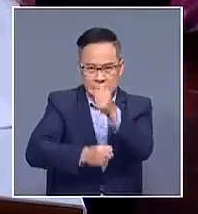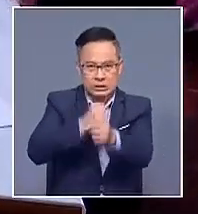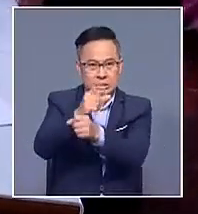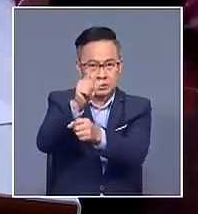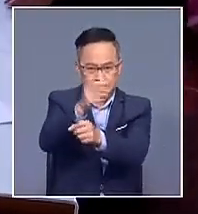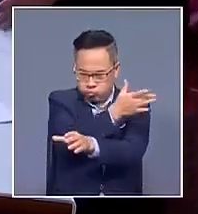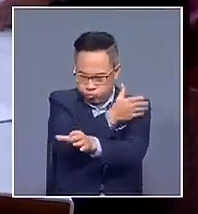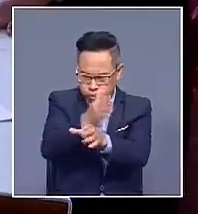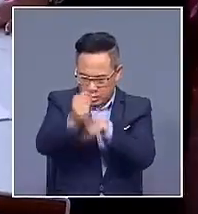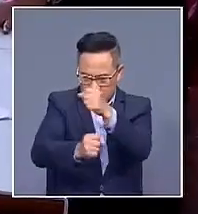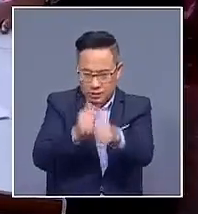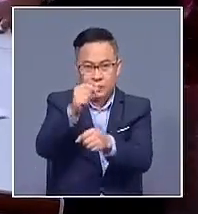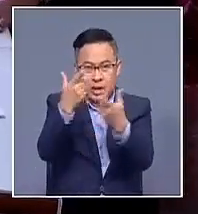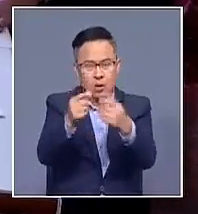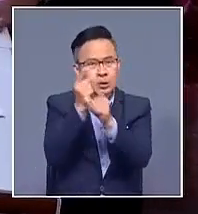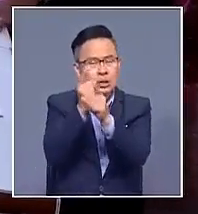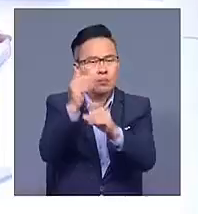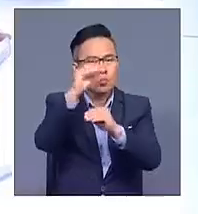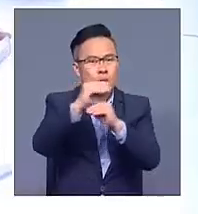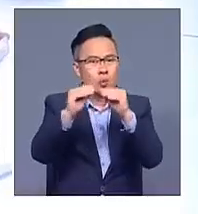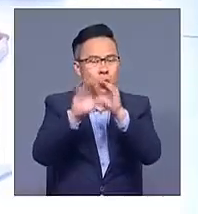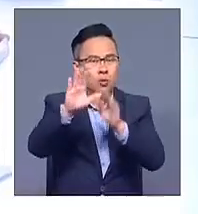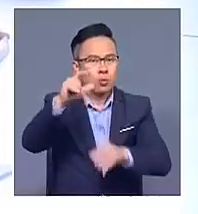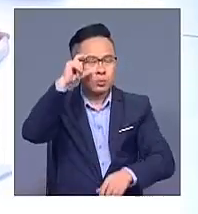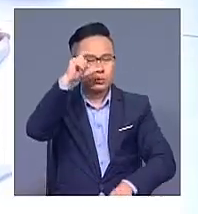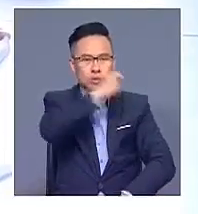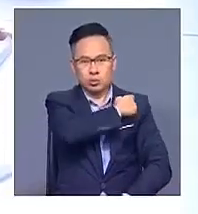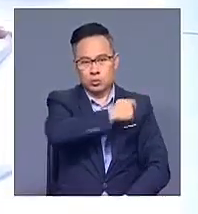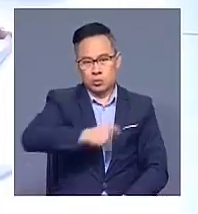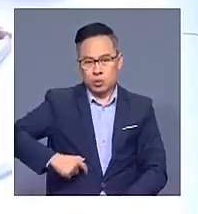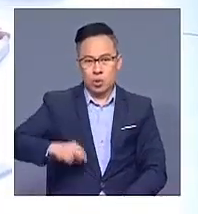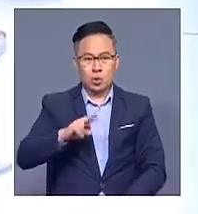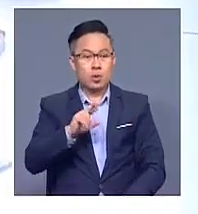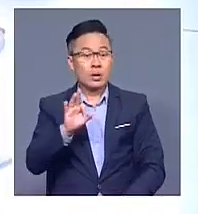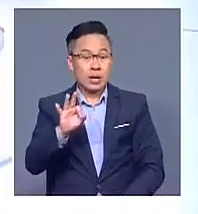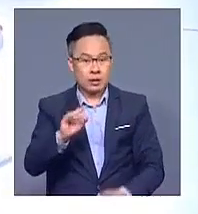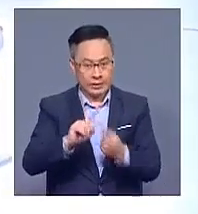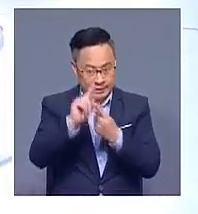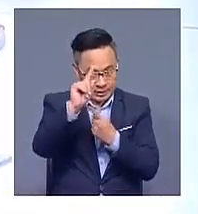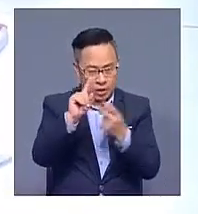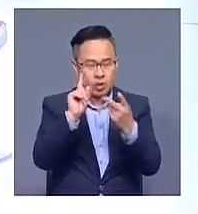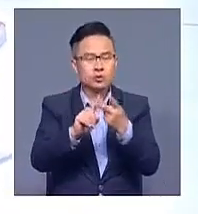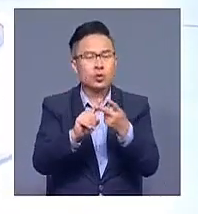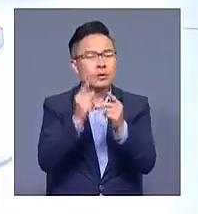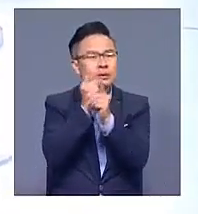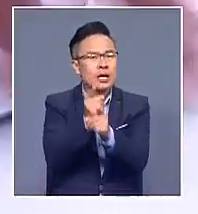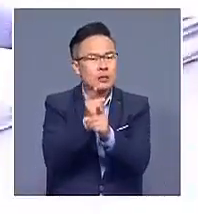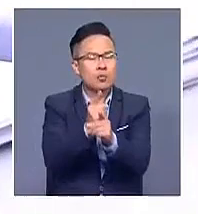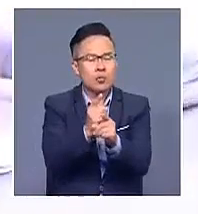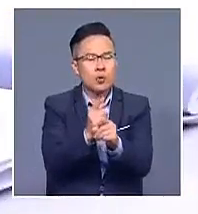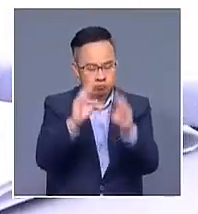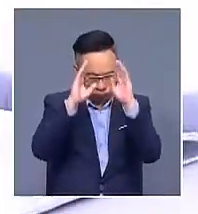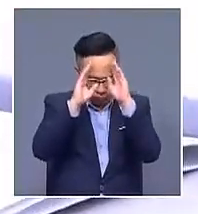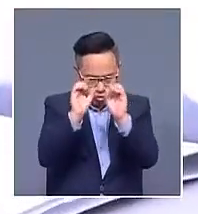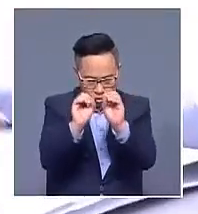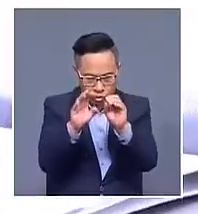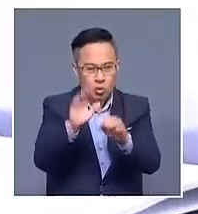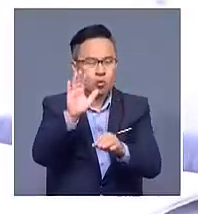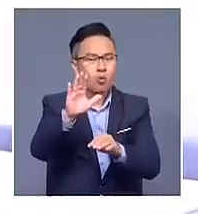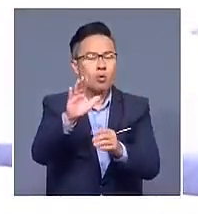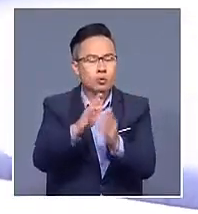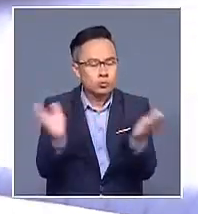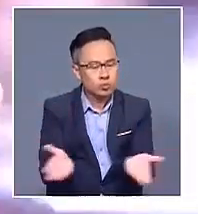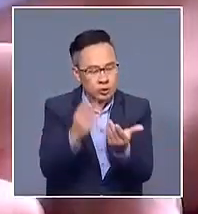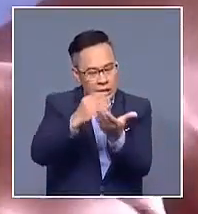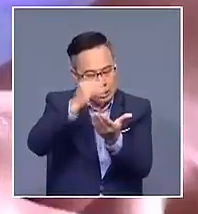ของพระบาทสมเด็จพระเจ้าอยู่หัวรัชกาลที่9และพระราชปณิธานของสมเด็จพระเจ้าอยู่หัวรัชกาลที่10ที่ทรงห่วงใยเรื่องการศึกษา